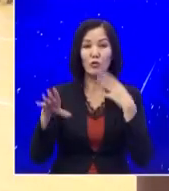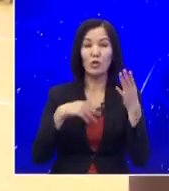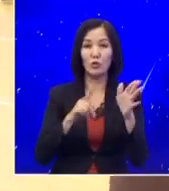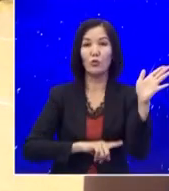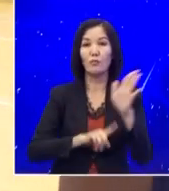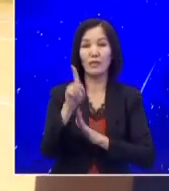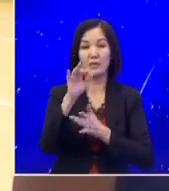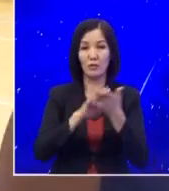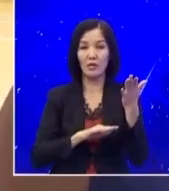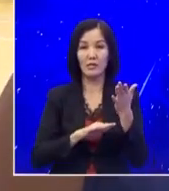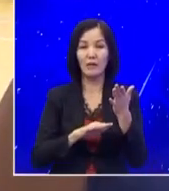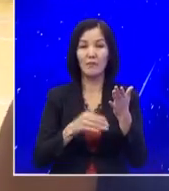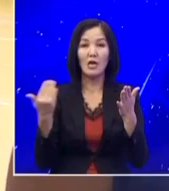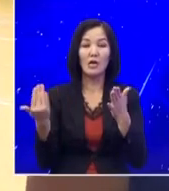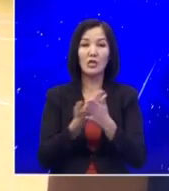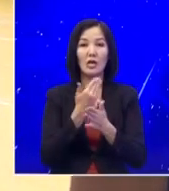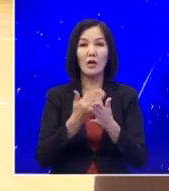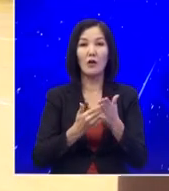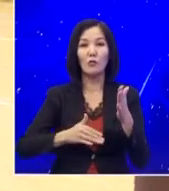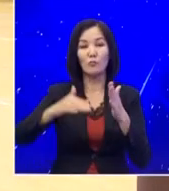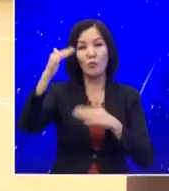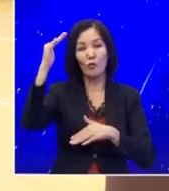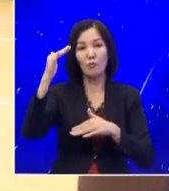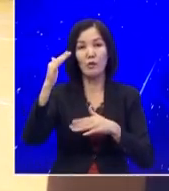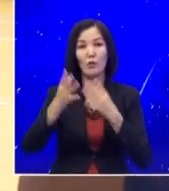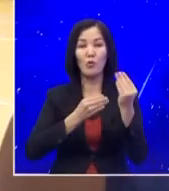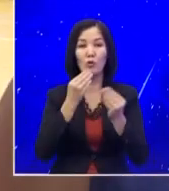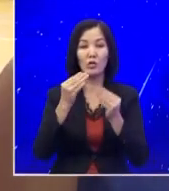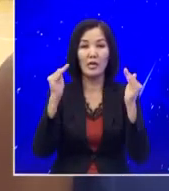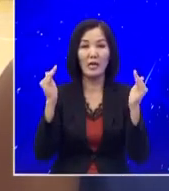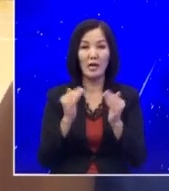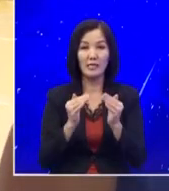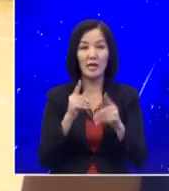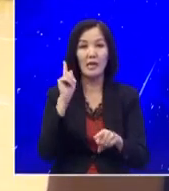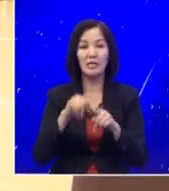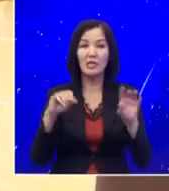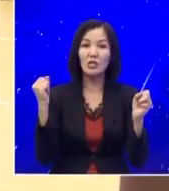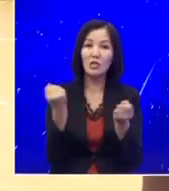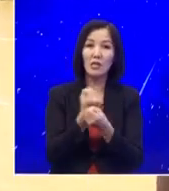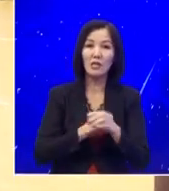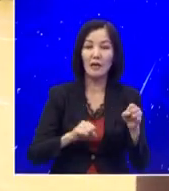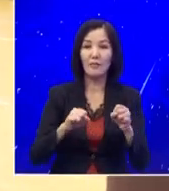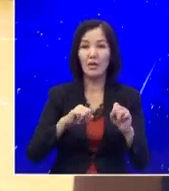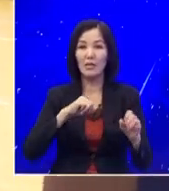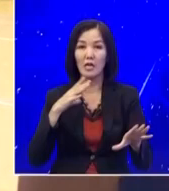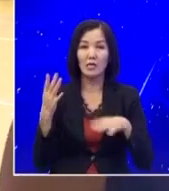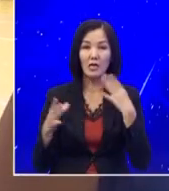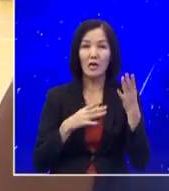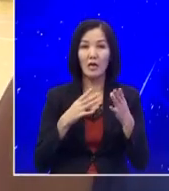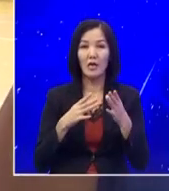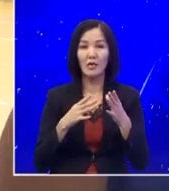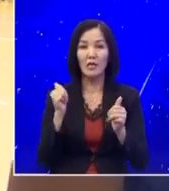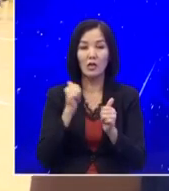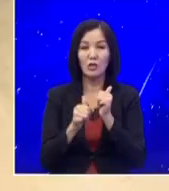жиынымызды жалғастырамыз. Жаңа құрамда бойы биік ойыншылар аз. Сондықтан біз жарыс барысында шапшаң қимылдап, физикалық дайындықпен өткір шабуылдарға